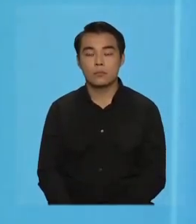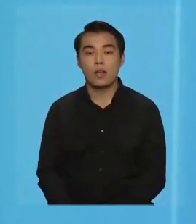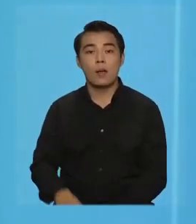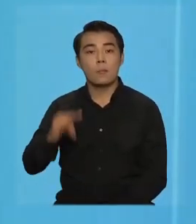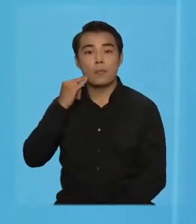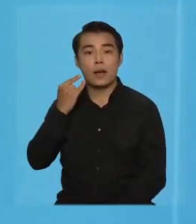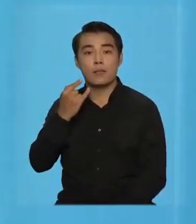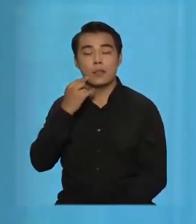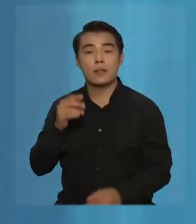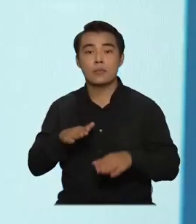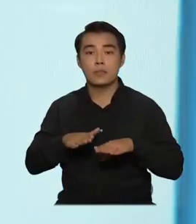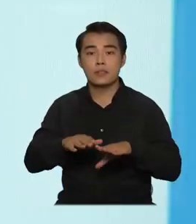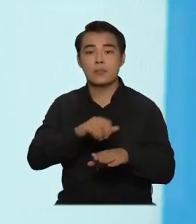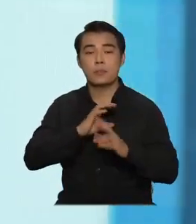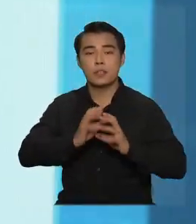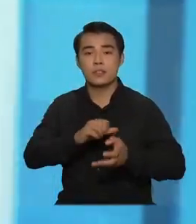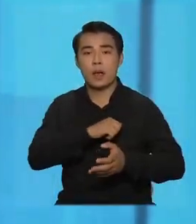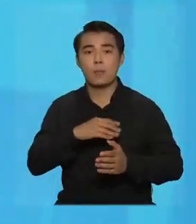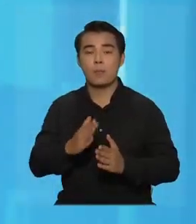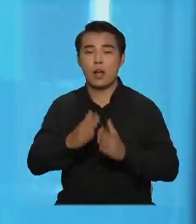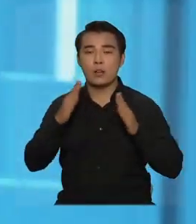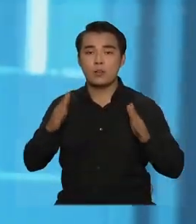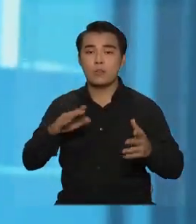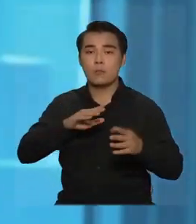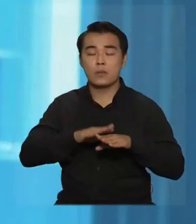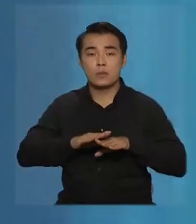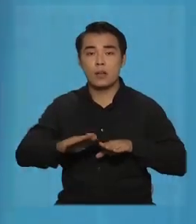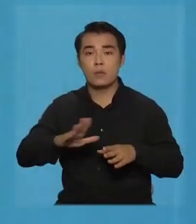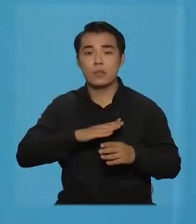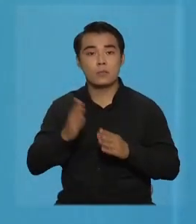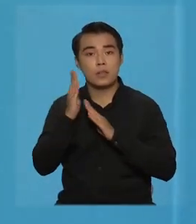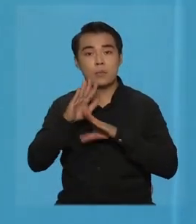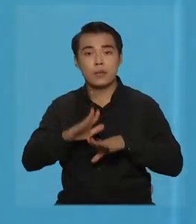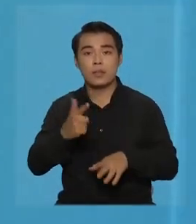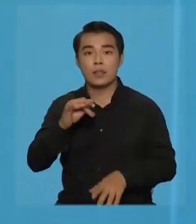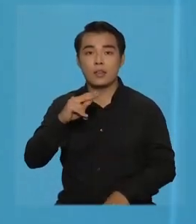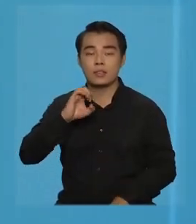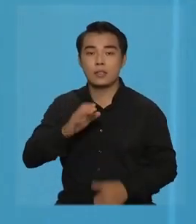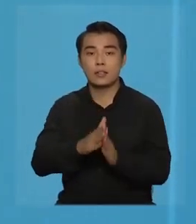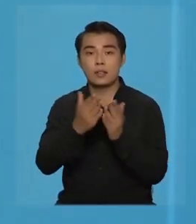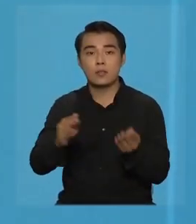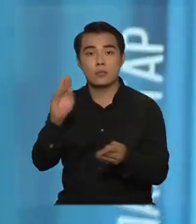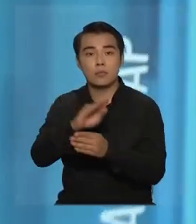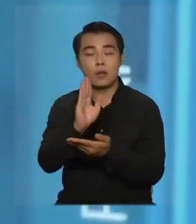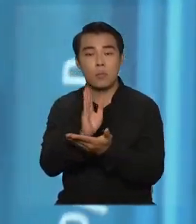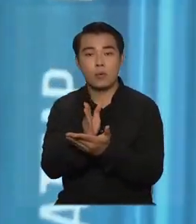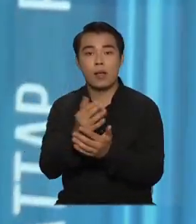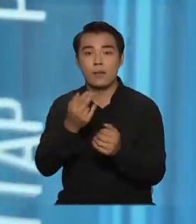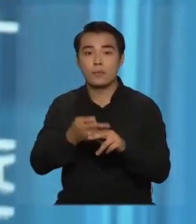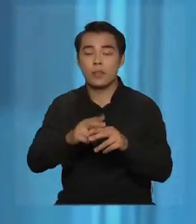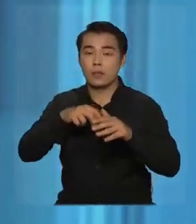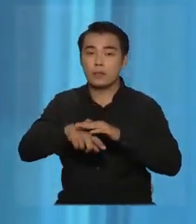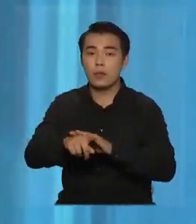Ал павлодарлық тігіншілер әлемдегі ең үлкен құрақ көрпе тікті. Енді олар Гиннес рекордтар кітабына енуде үмітті. Оған